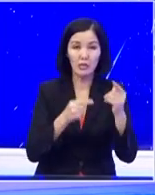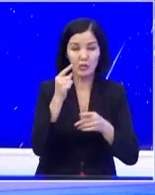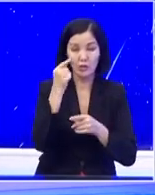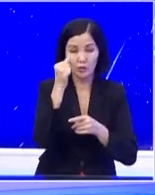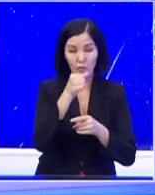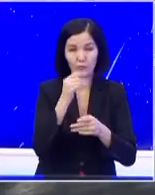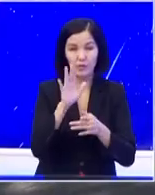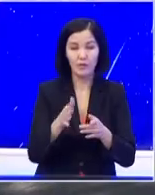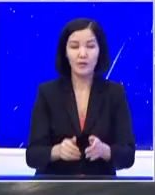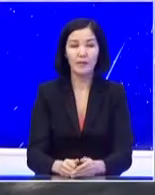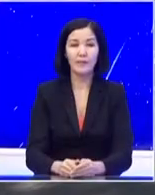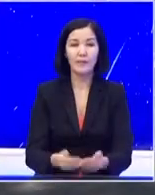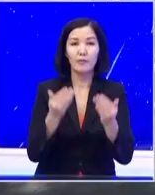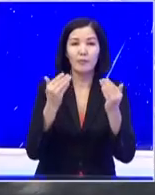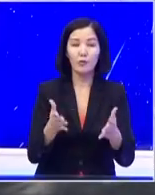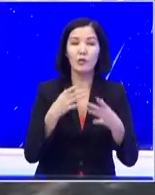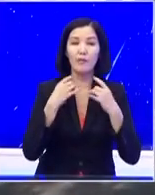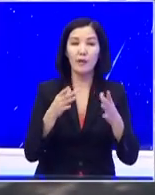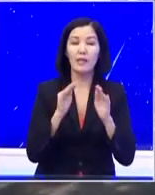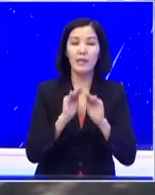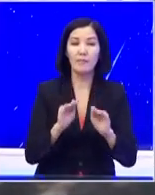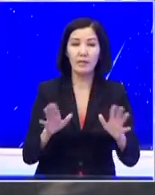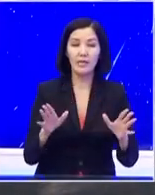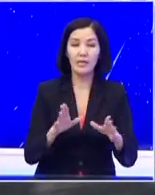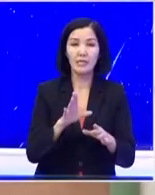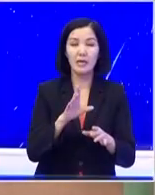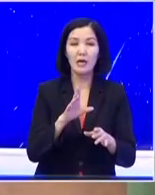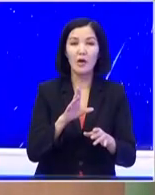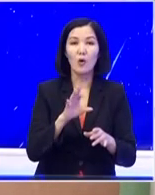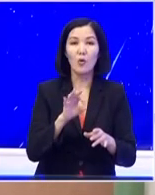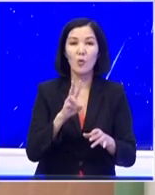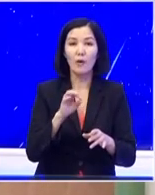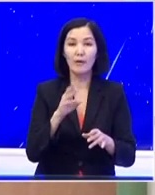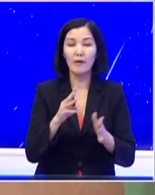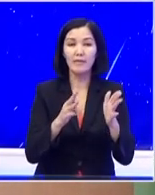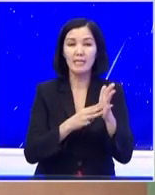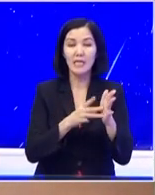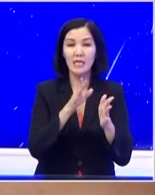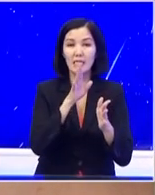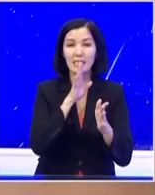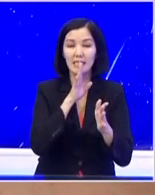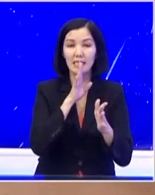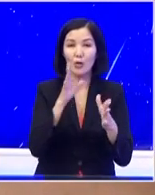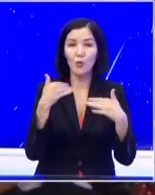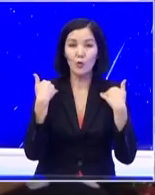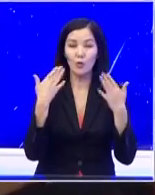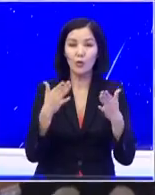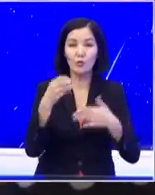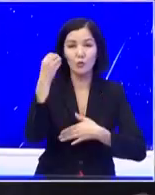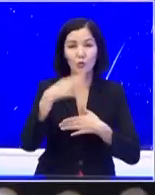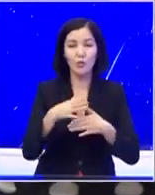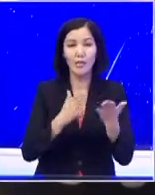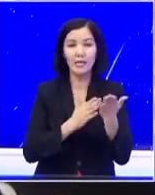мамандар. Бүгінгі балалар мерекесі Дильфируза Омарбаева үшін ерекше. 8 жастағы бүлдіршінді құттықтау үшін оңалту